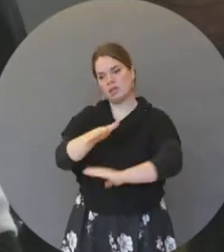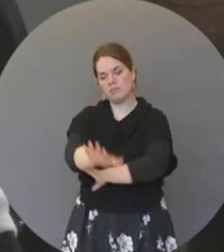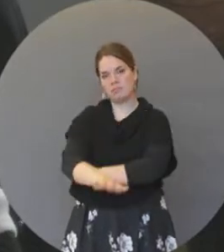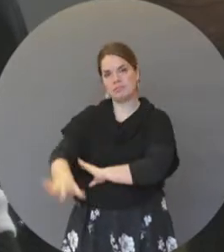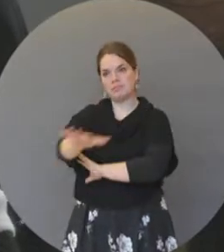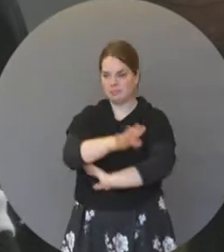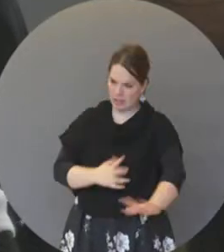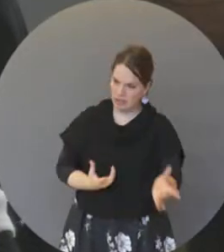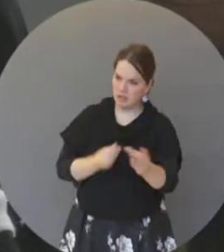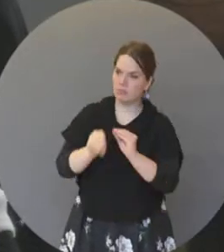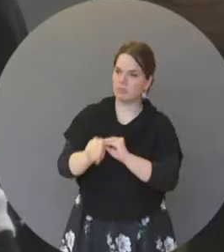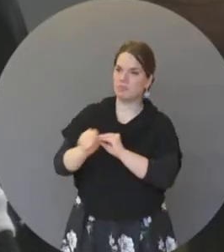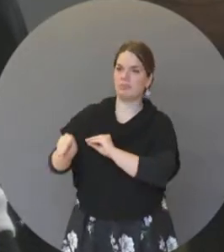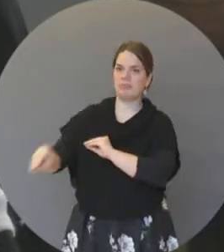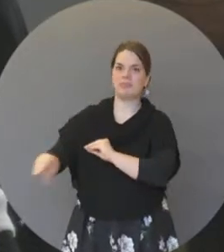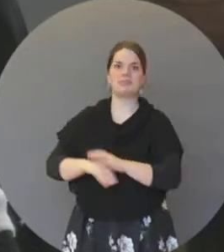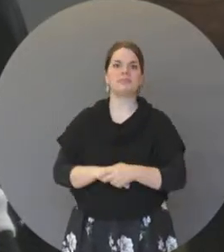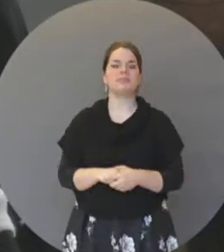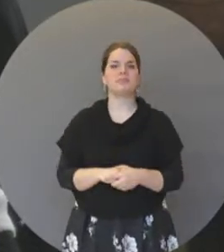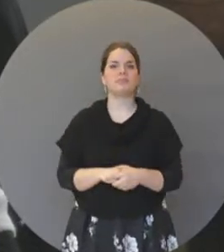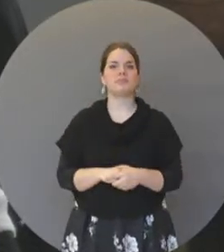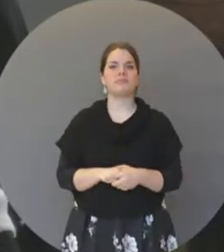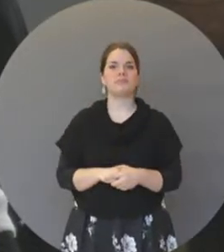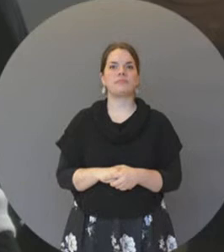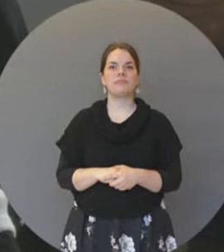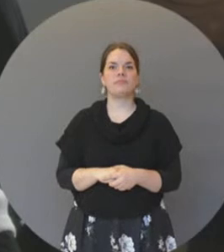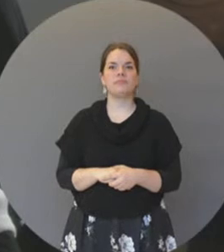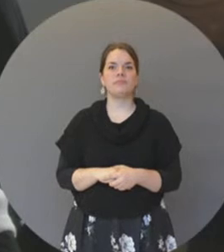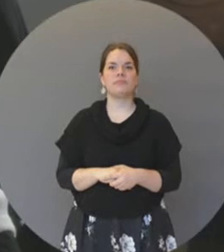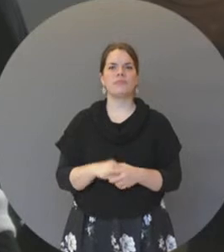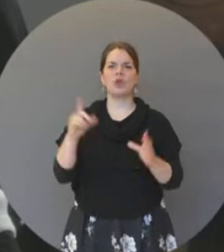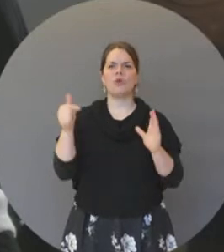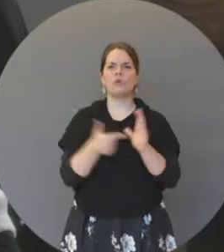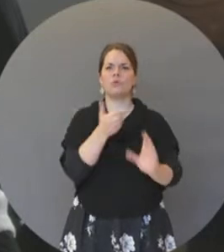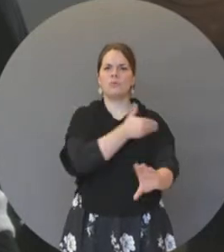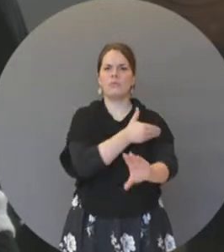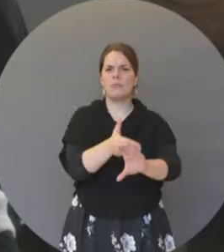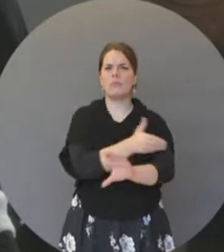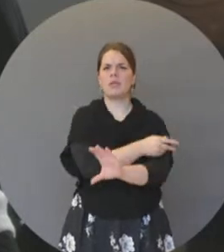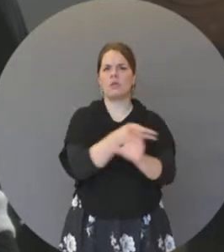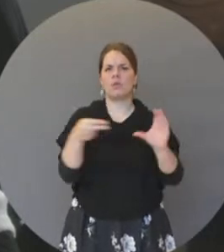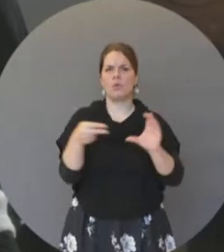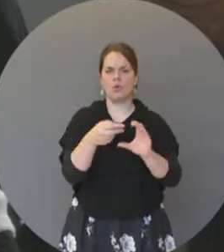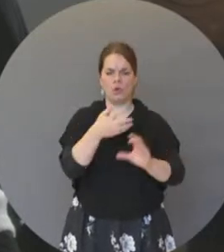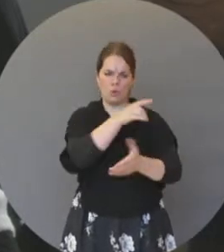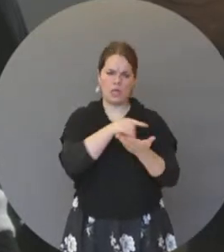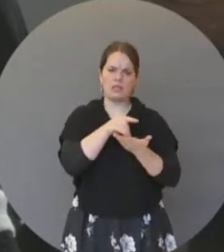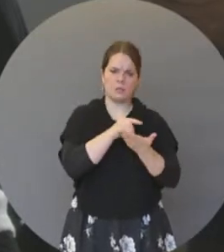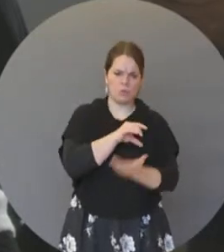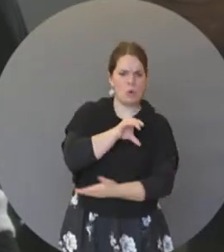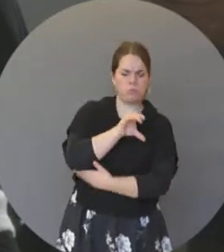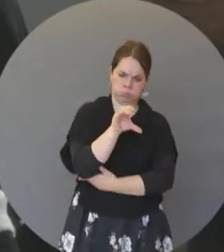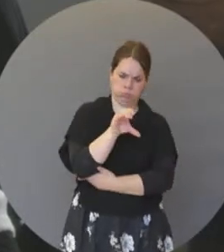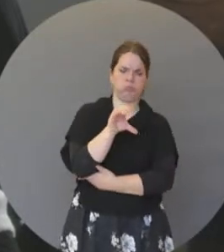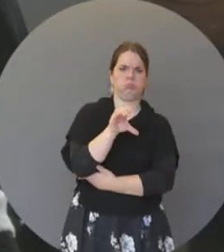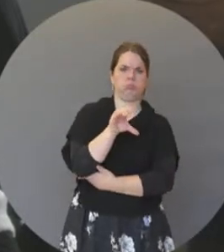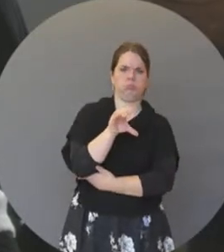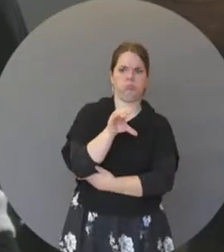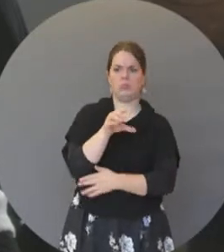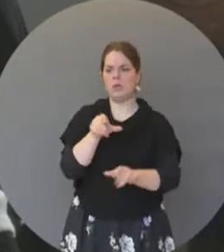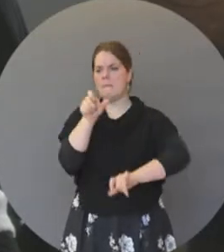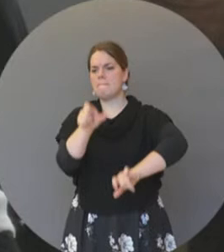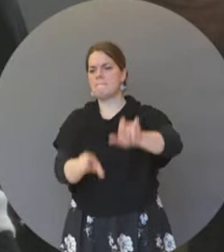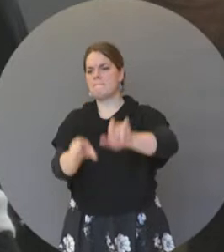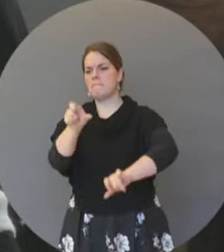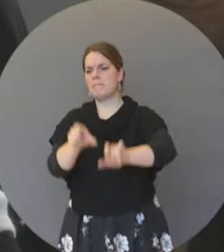département sur les 2 millions d'euros qui ont été consacrés par le Département de Seine-Maritime les personnels intervenants dans le